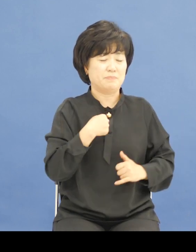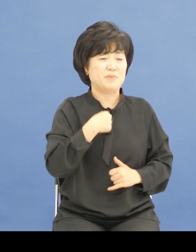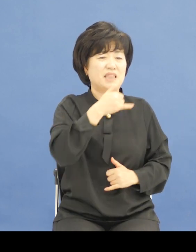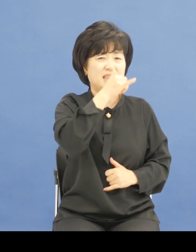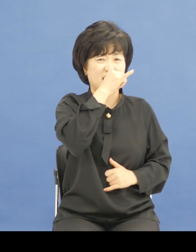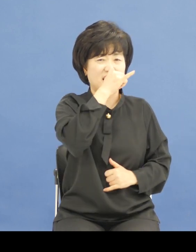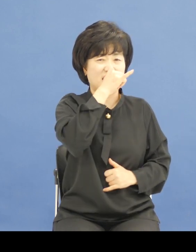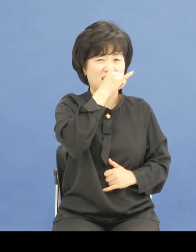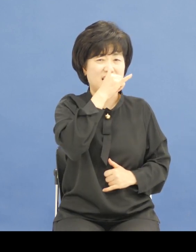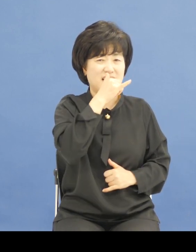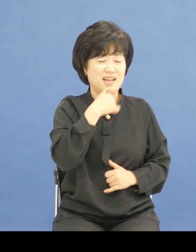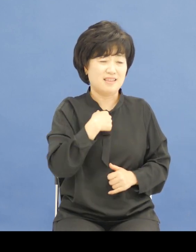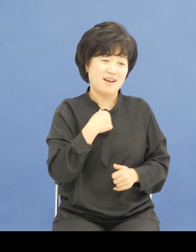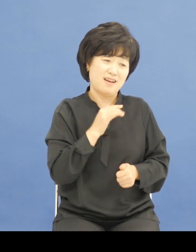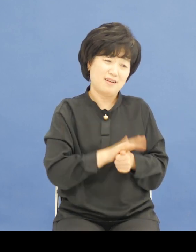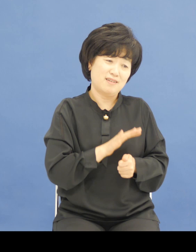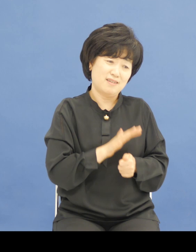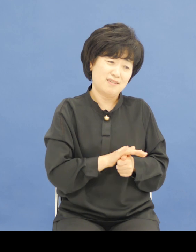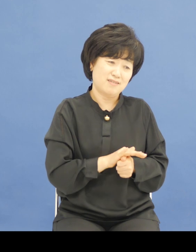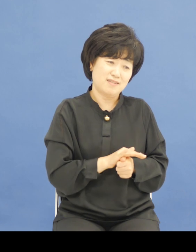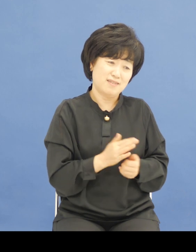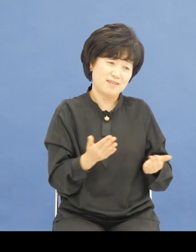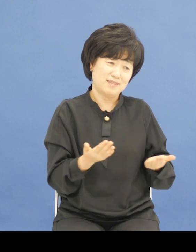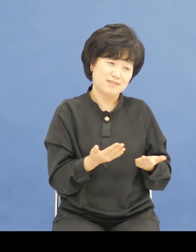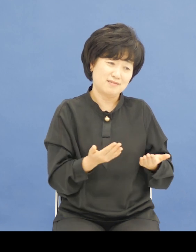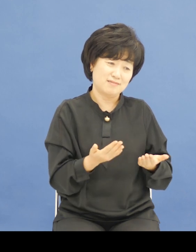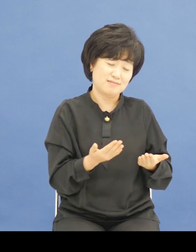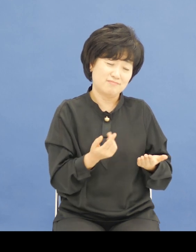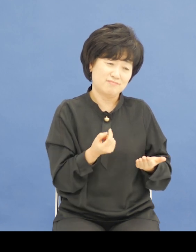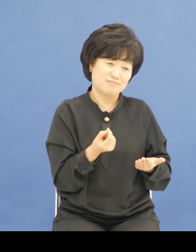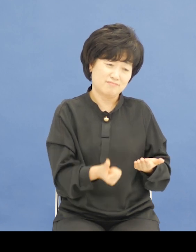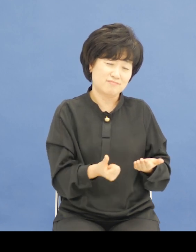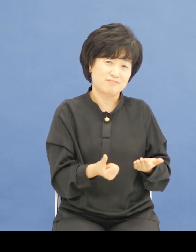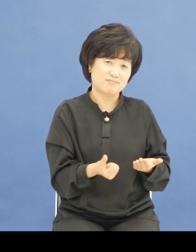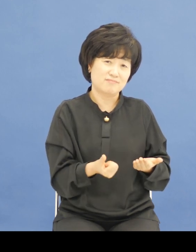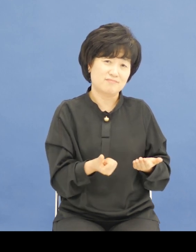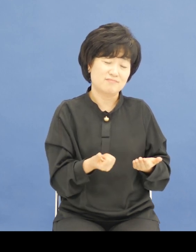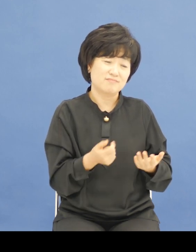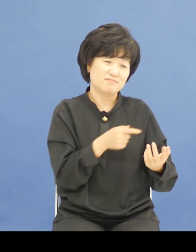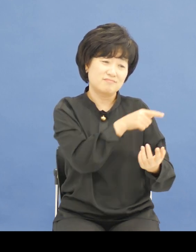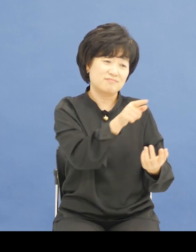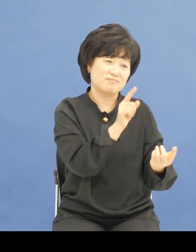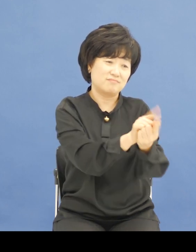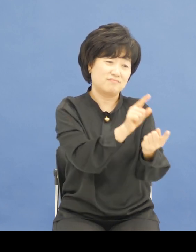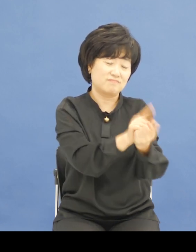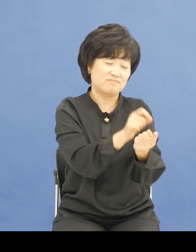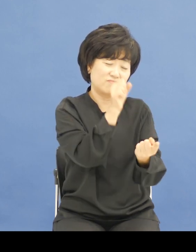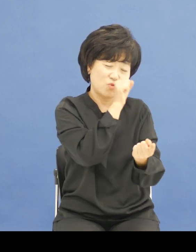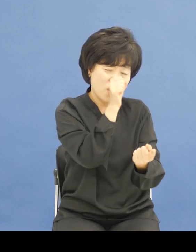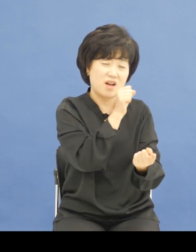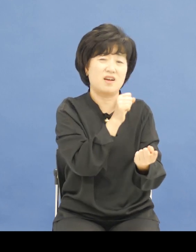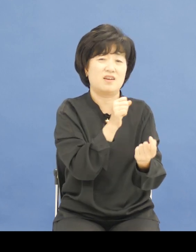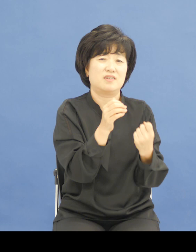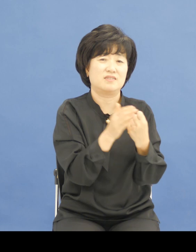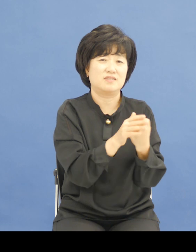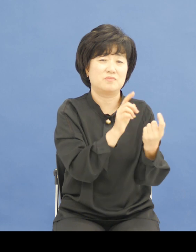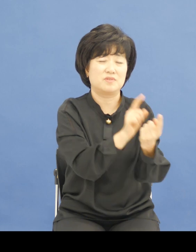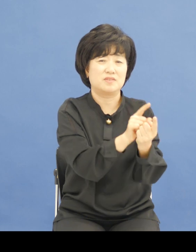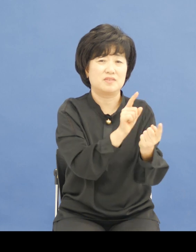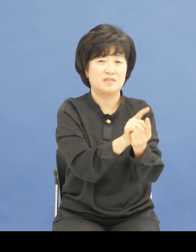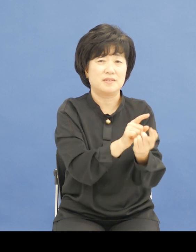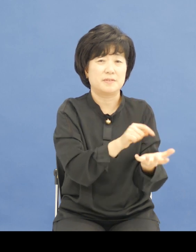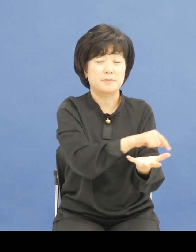글쎄 뭐 제가 한 일이 별로 없는 것 같아서 그거 잘 모르겠어요. 그냥 좋아서 가는 것 같아요. 피그미 마을에서 이제